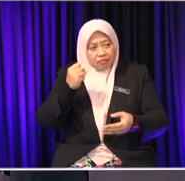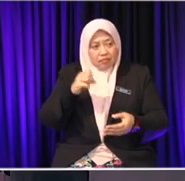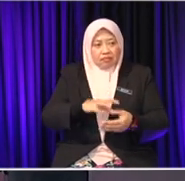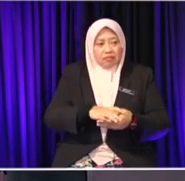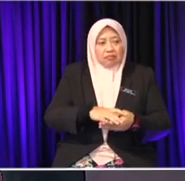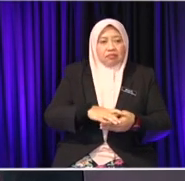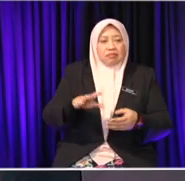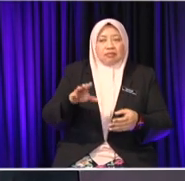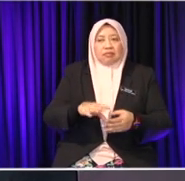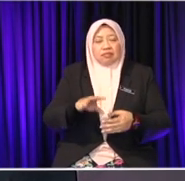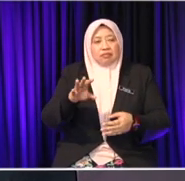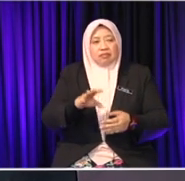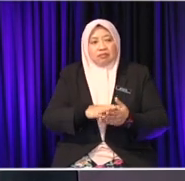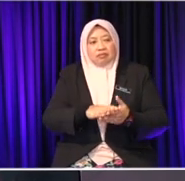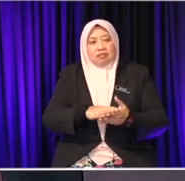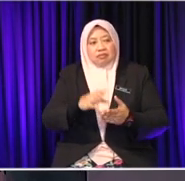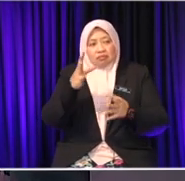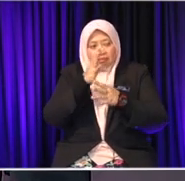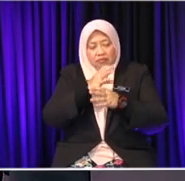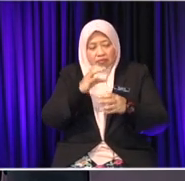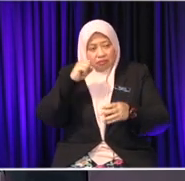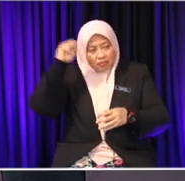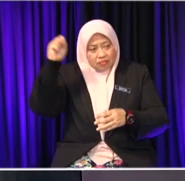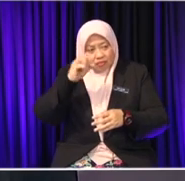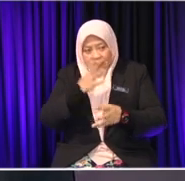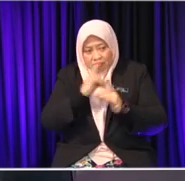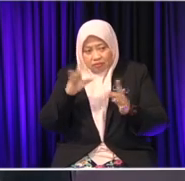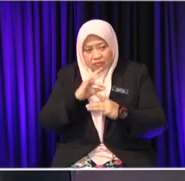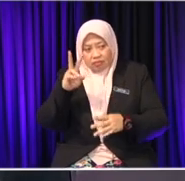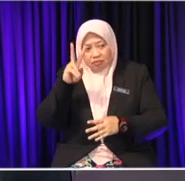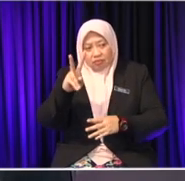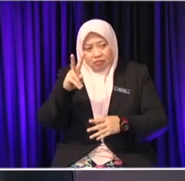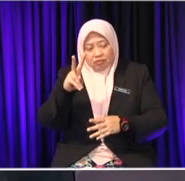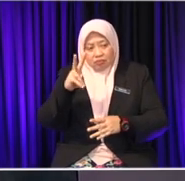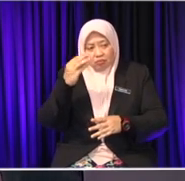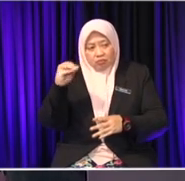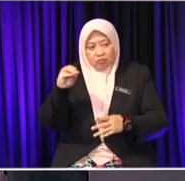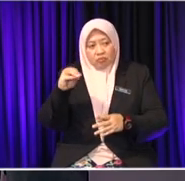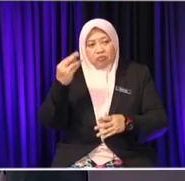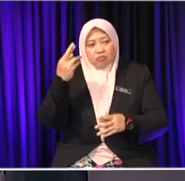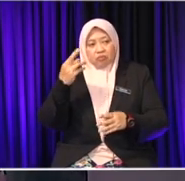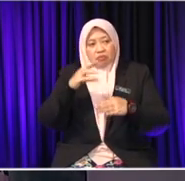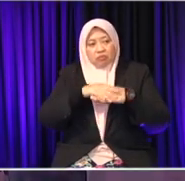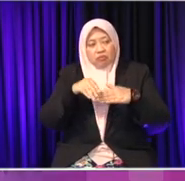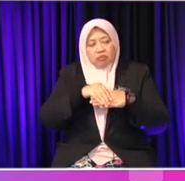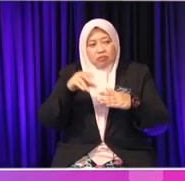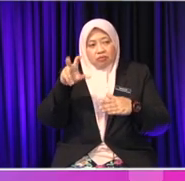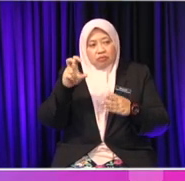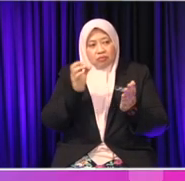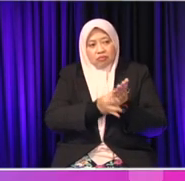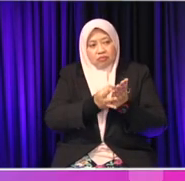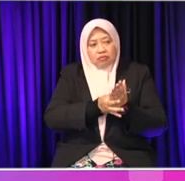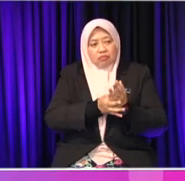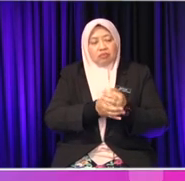jadi tambah lagi Oke tambahkan ke dunia tersebut maka dapatlah premium asas